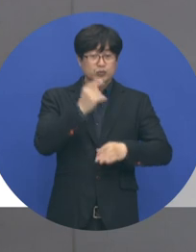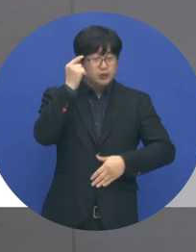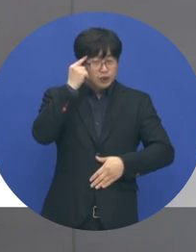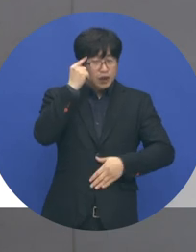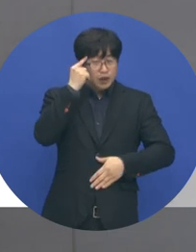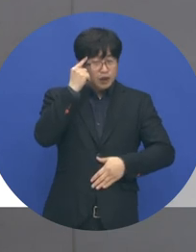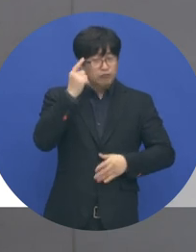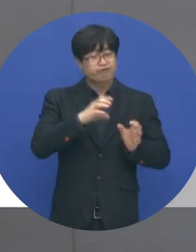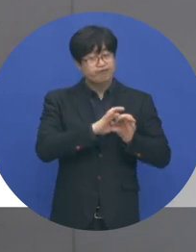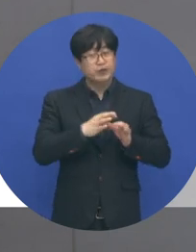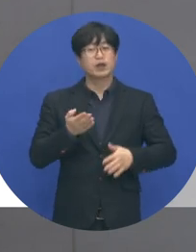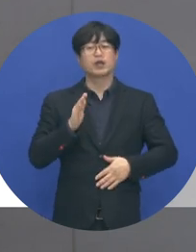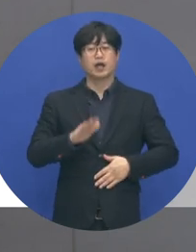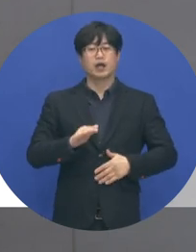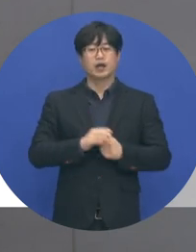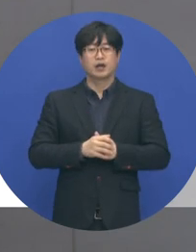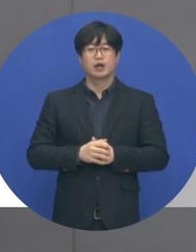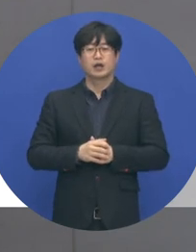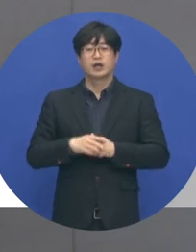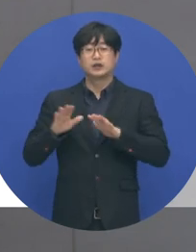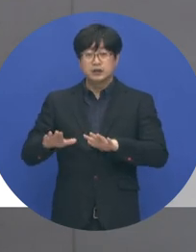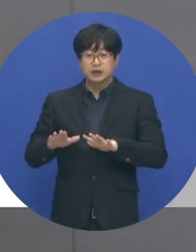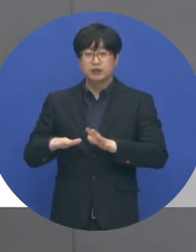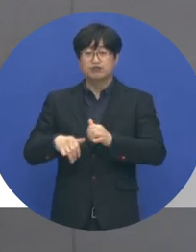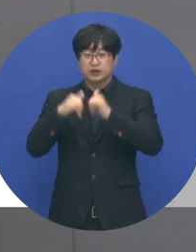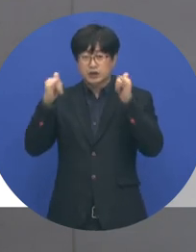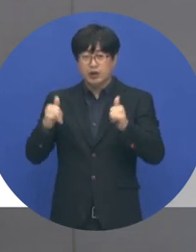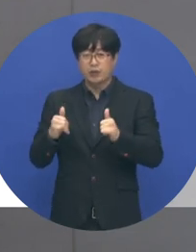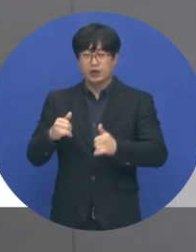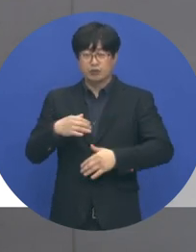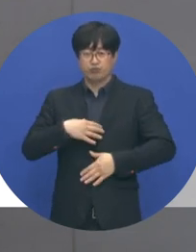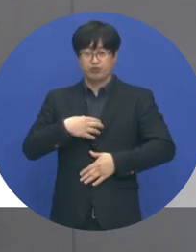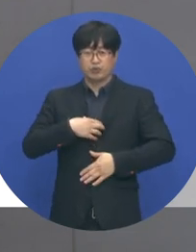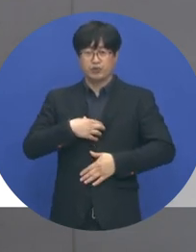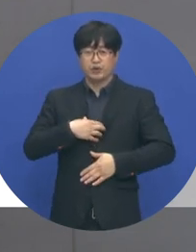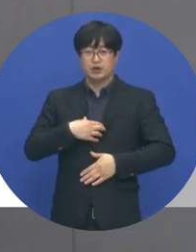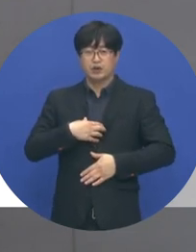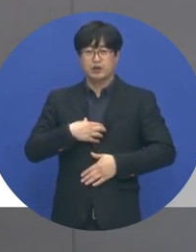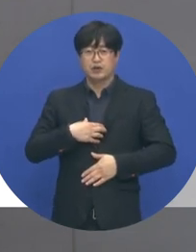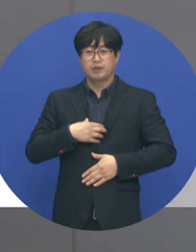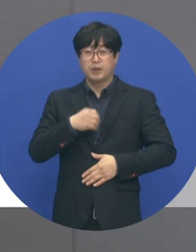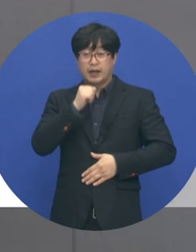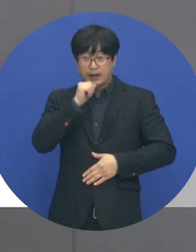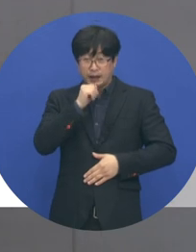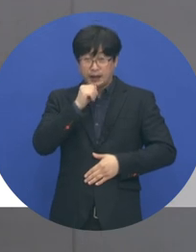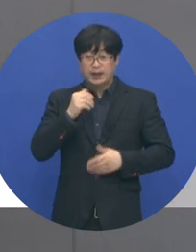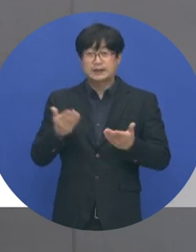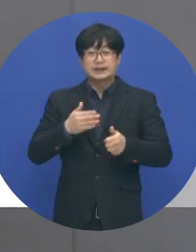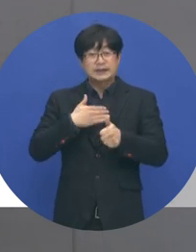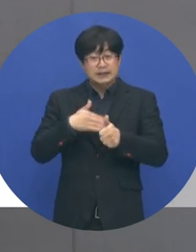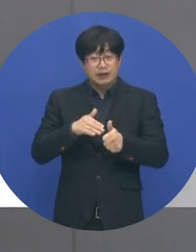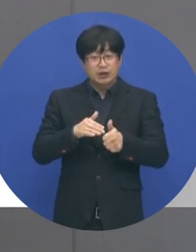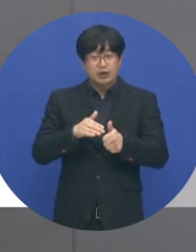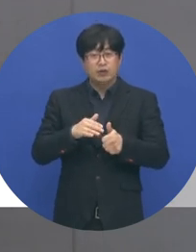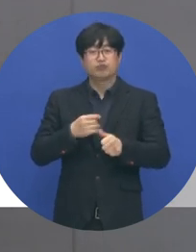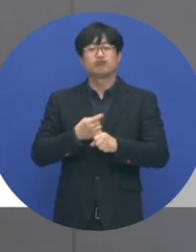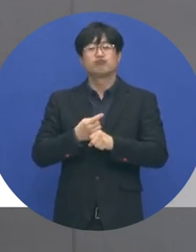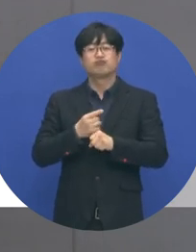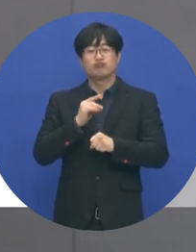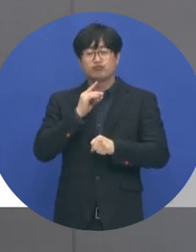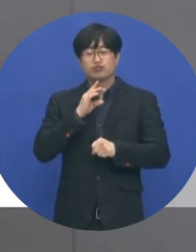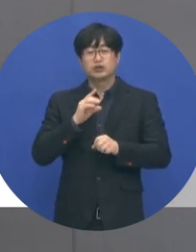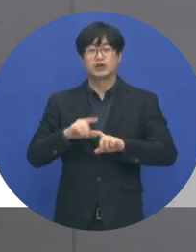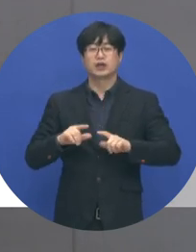중심이다 이렇게 생각을 해왔는데요. 이제 우리 사회의 사회적 위험은 빈곤이라든지 실직 이런 문제만이